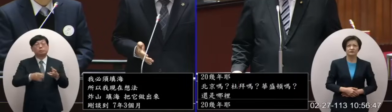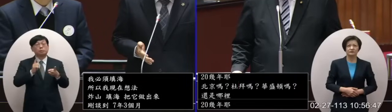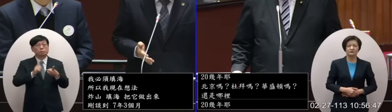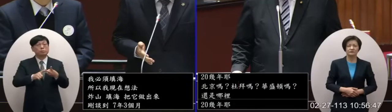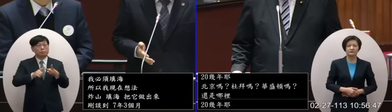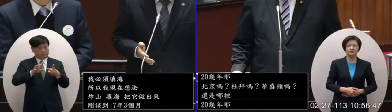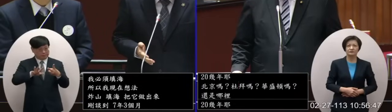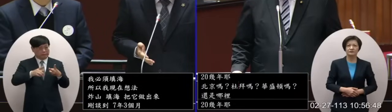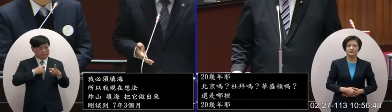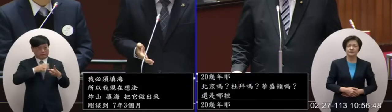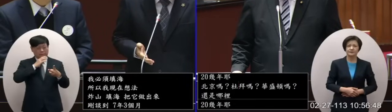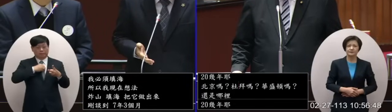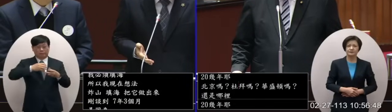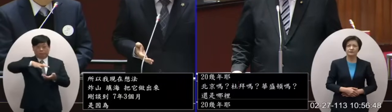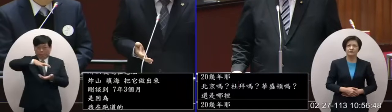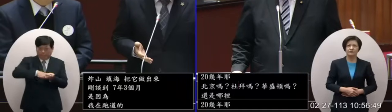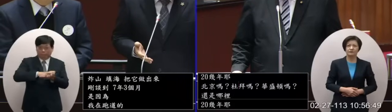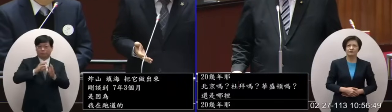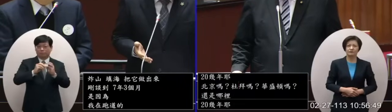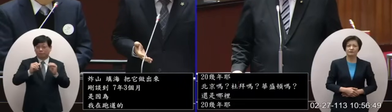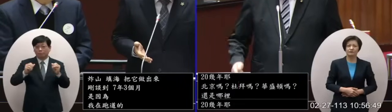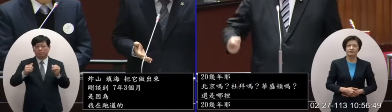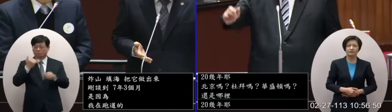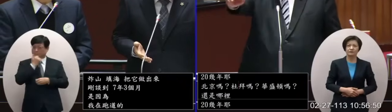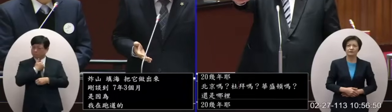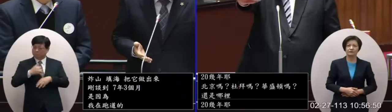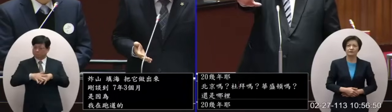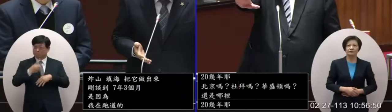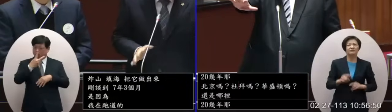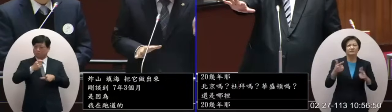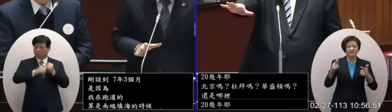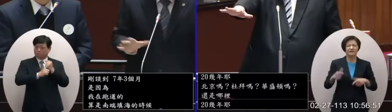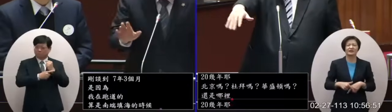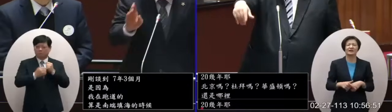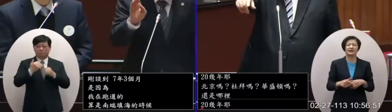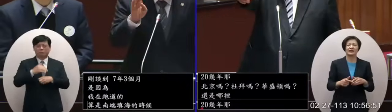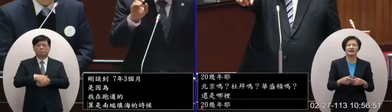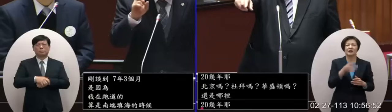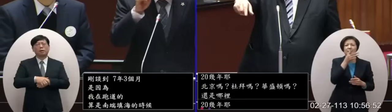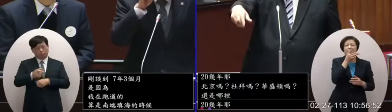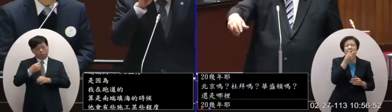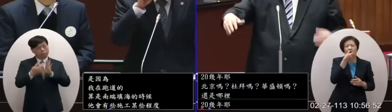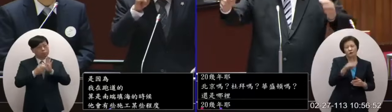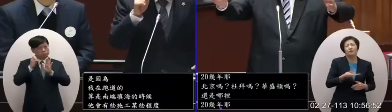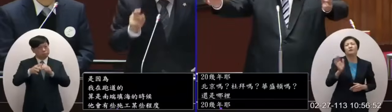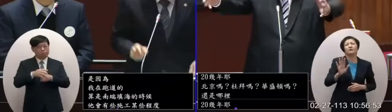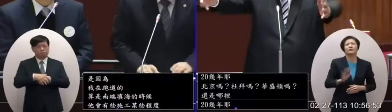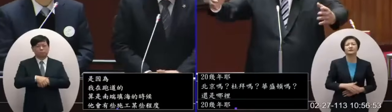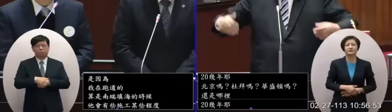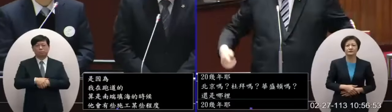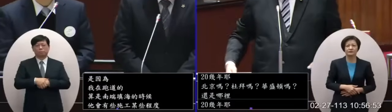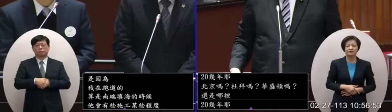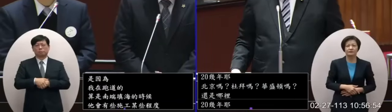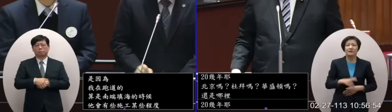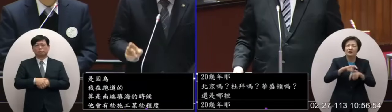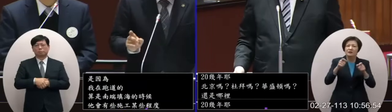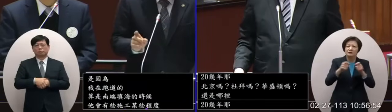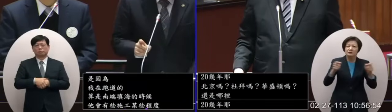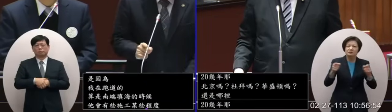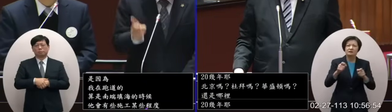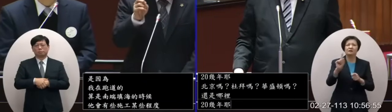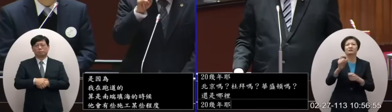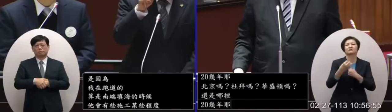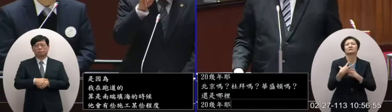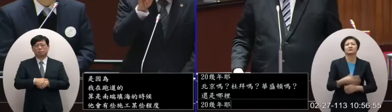在某个程度它要压土的时候，那个可能会有2公尺高。 不听那么多了哈。 对，我跟你说这个。 看起来一共要多久？你跟我讲就好